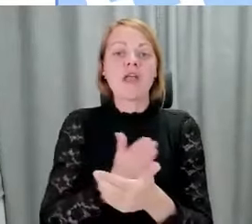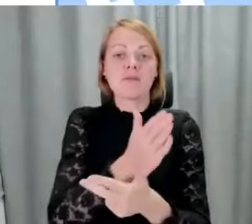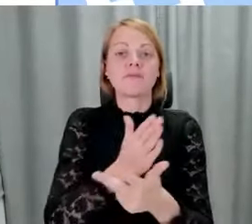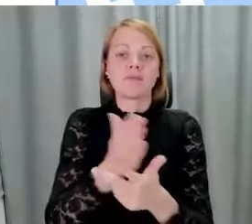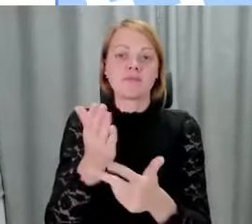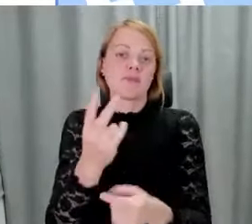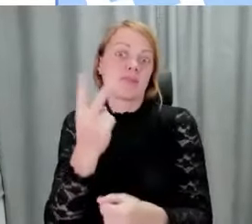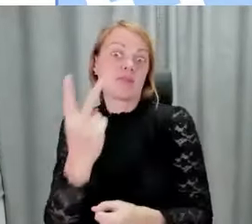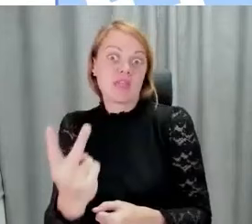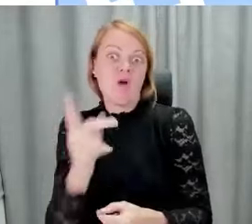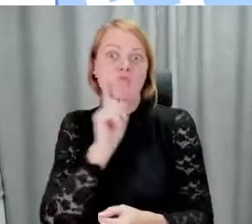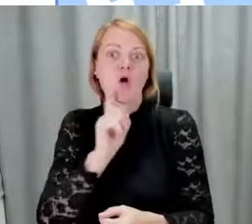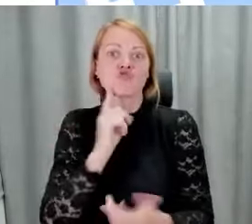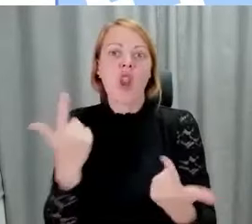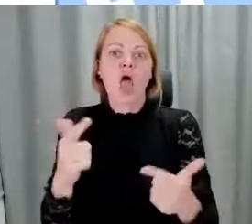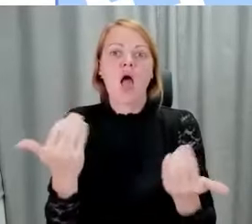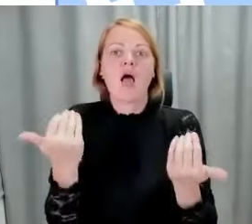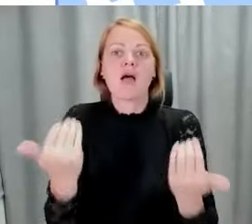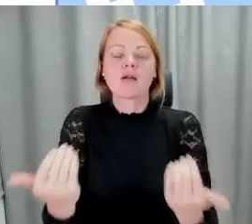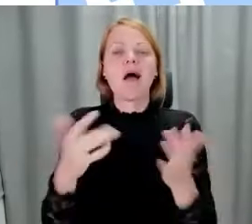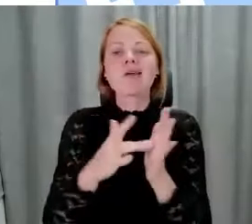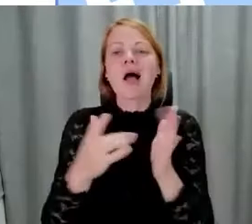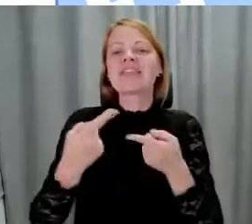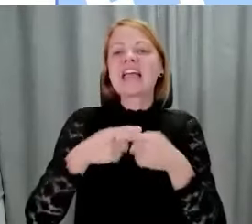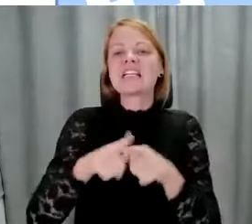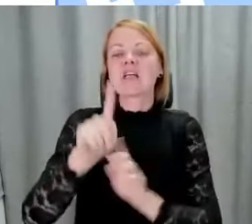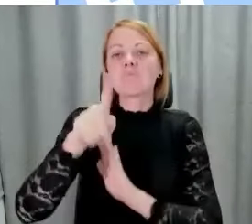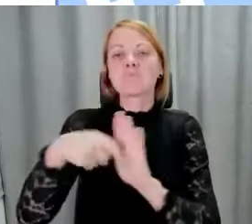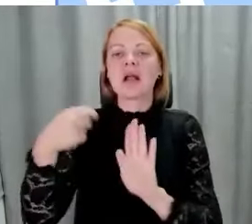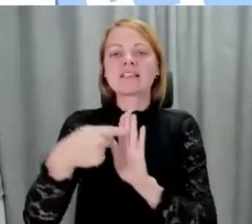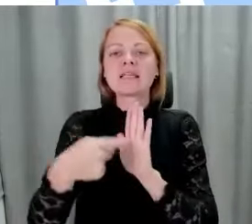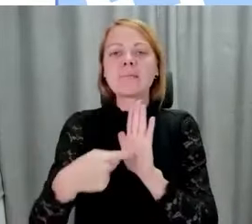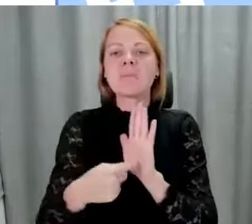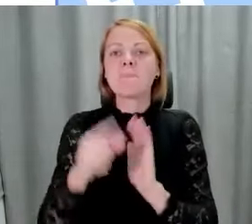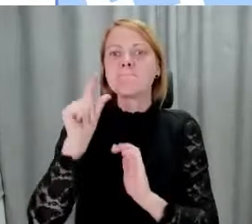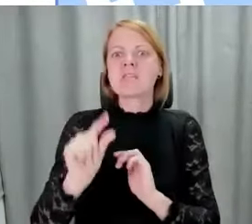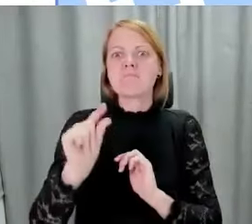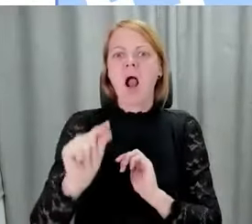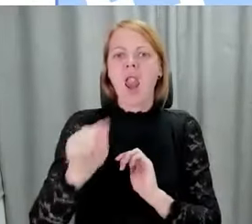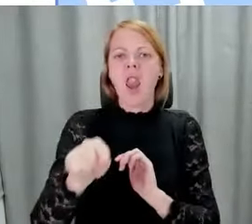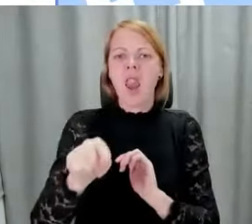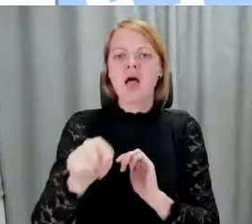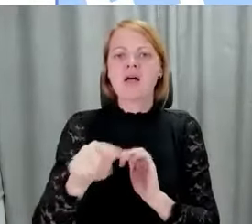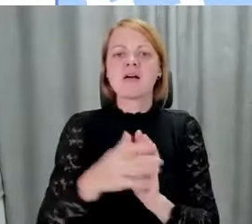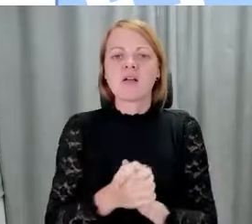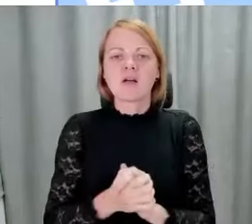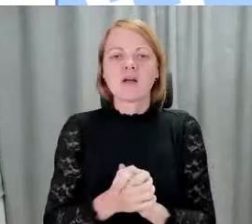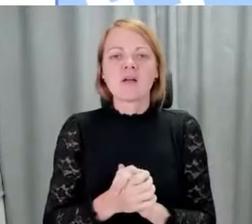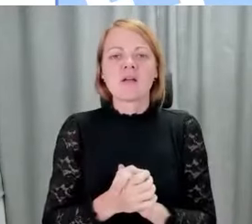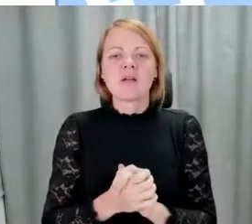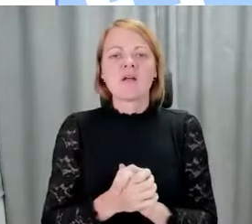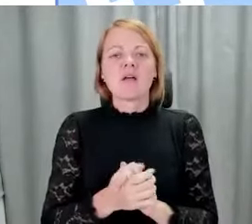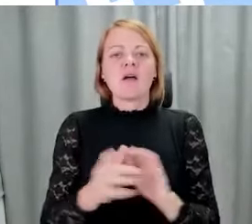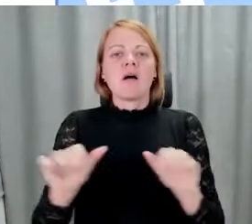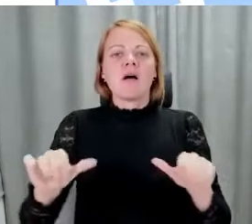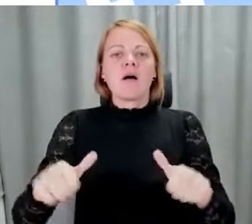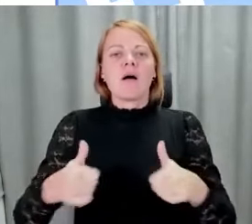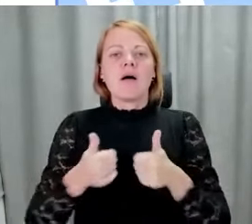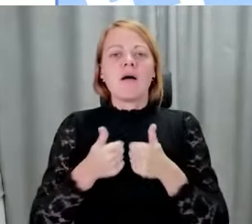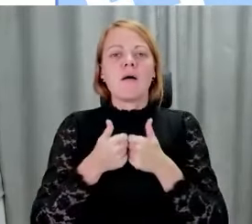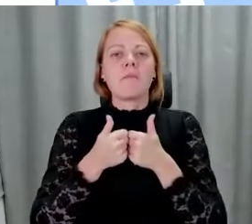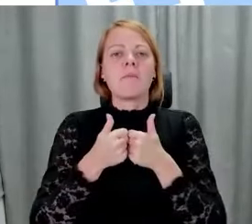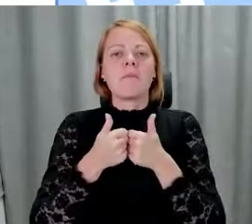divām pašlaik, kādas tehniskās prasības būs minimālās. Es piepastādēšu, mēs ejam viņu paralēli, bet mēs viņu virzam tā